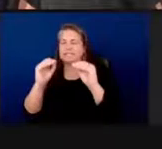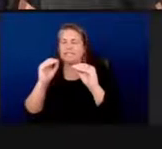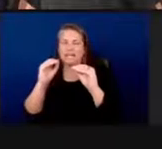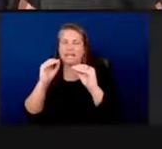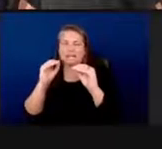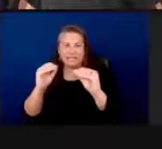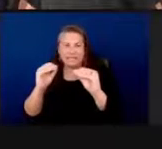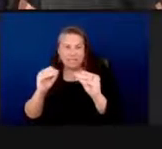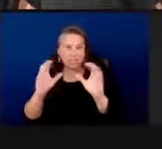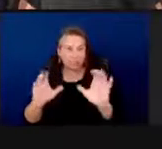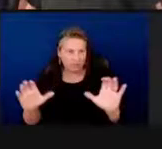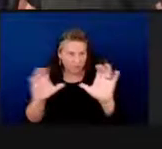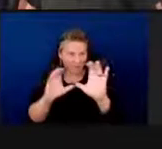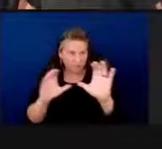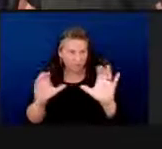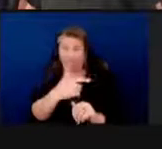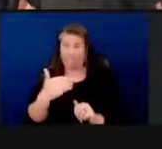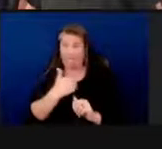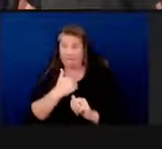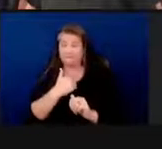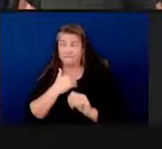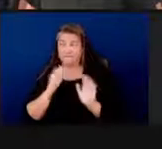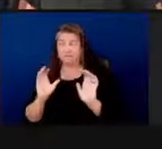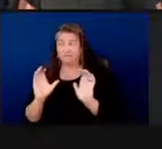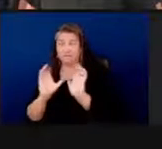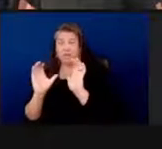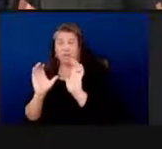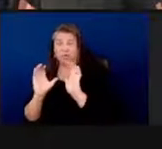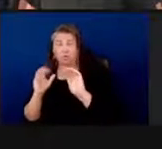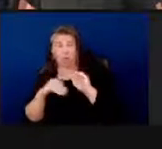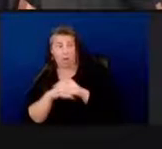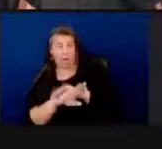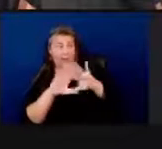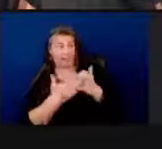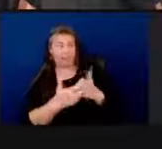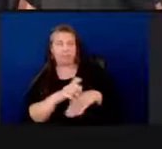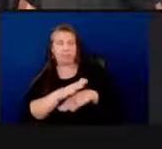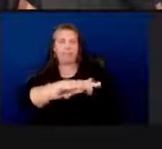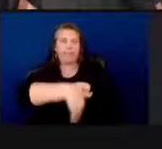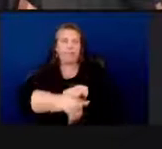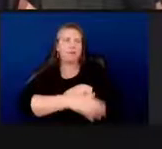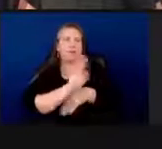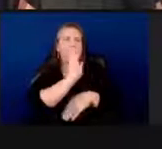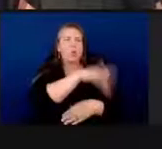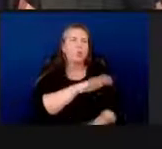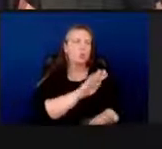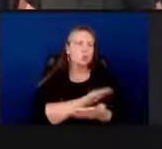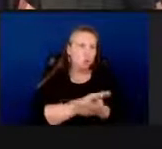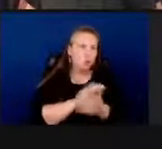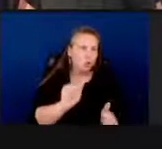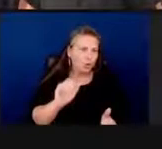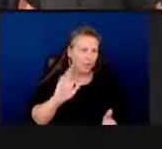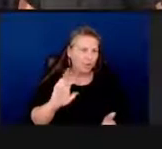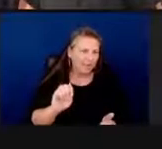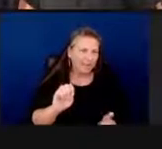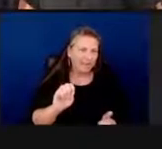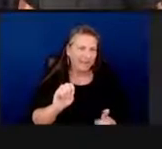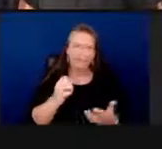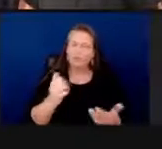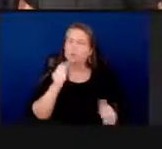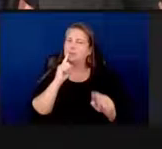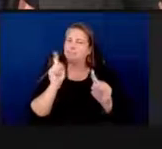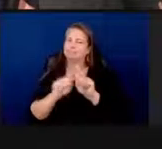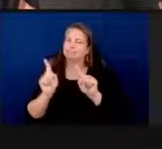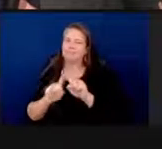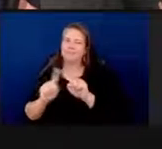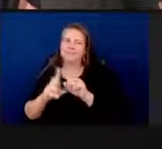يعود إلى التعلم للحصول على شهادة التعليم مجددا، وعدد كبير منهم يستكملون هذا الموضوع.